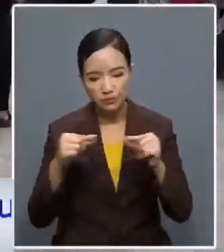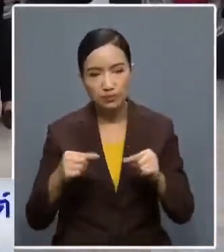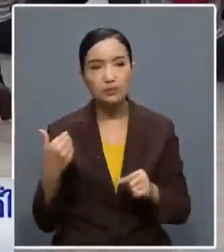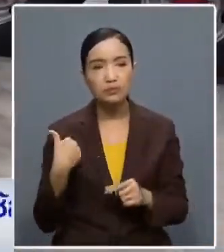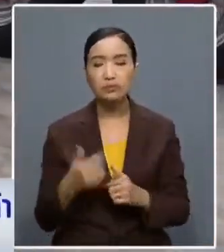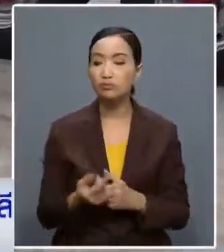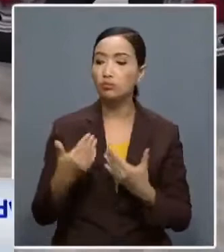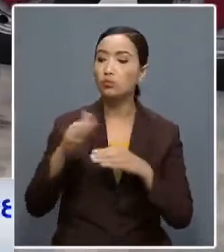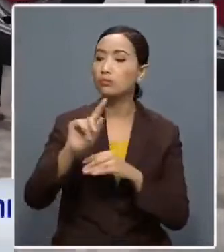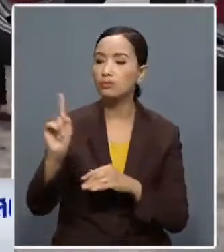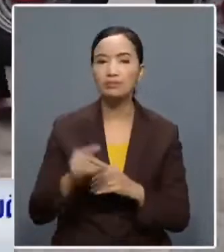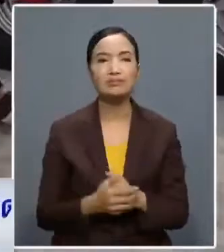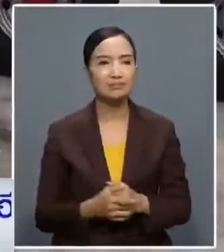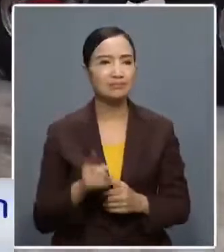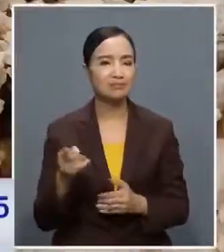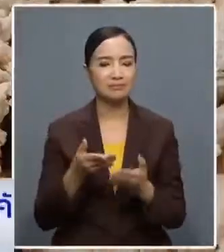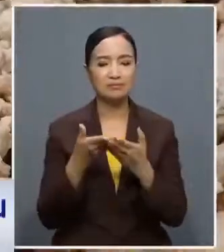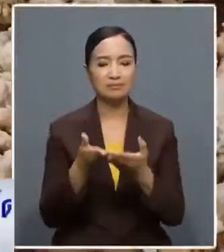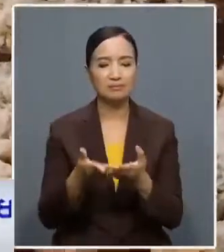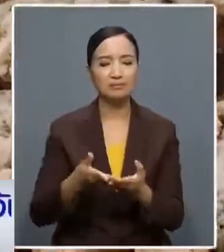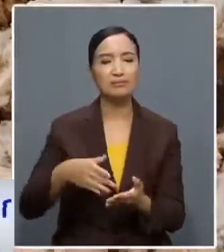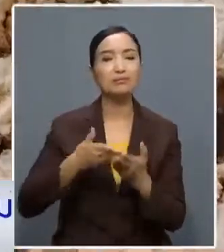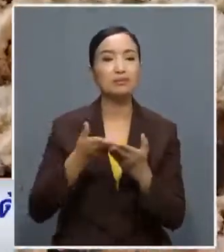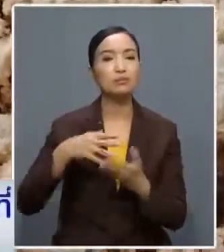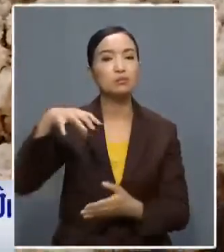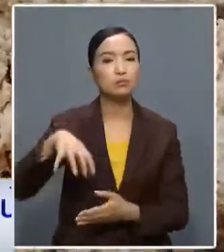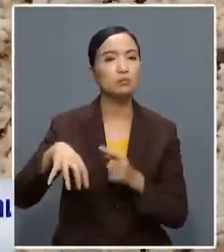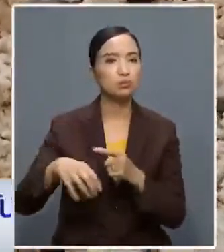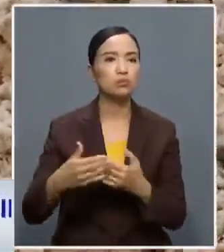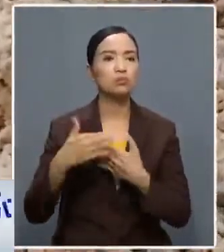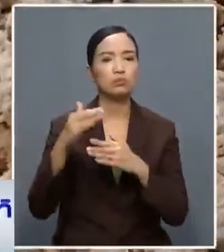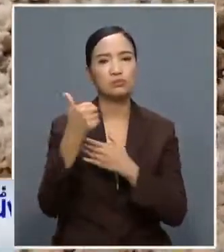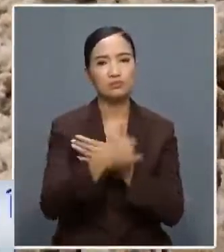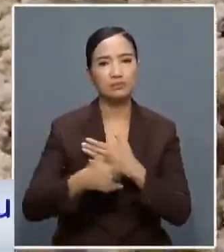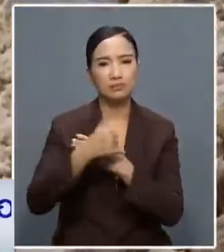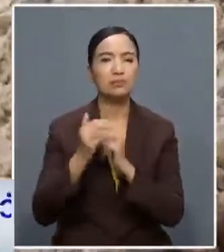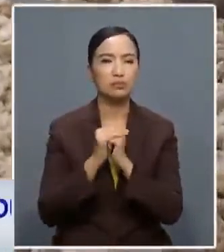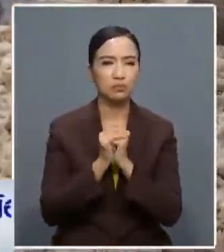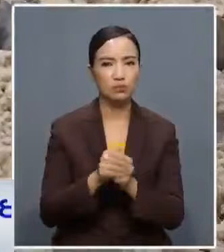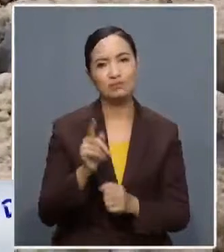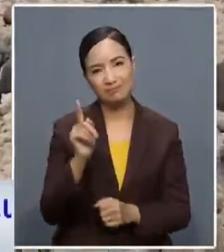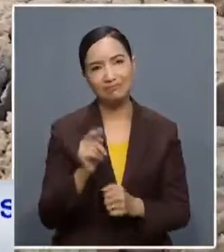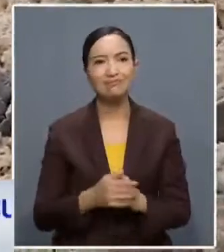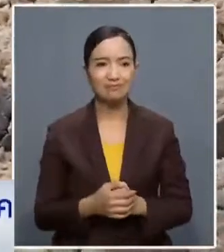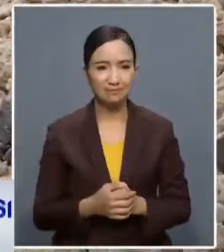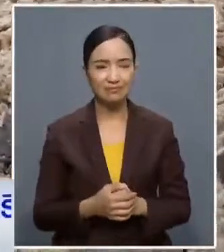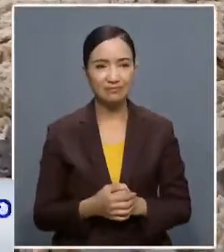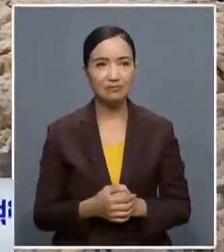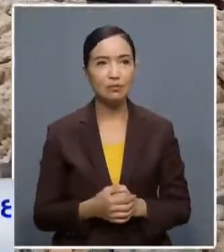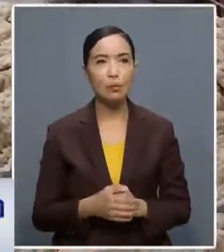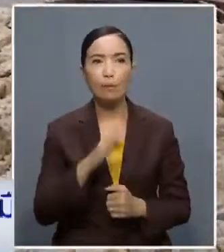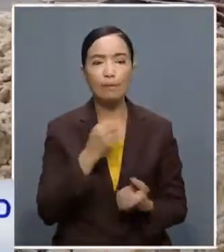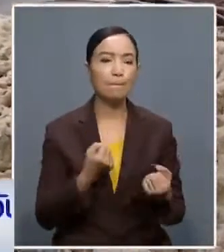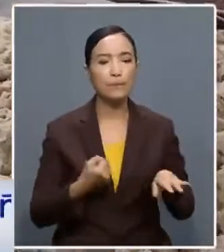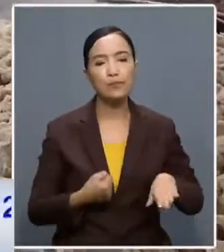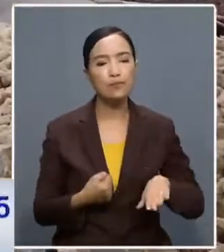ออกไปไหนครับพี่ใหญ่ครับ เราจะส่งไปที่ท่าเรือท่าเรือก็ต้องไปประเทศจีนอะไรอย่างเงี้ยค่ะ ก็คือถ้าเกิดตีกลับขึ้นมาถ้าไม่